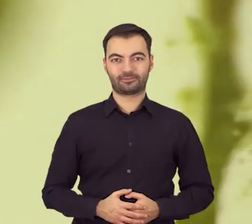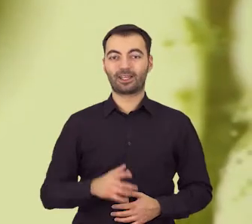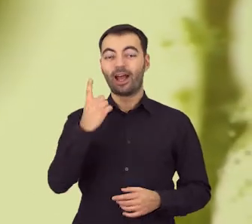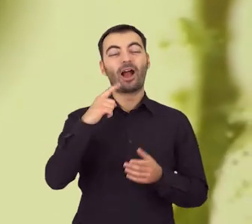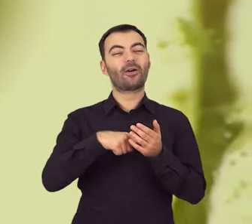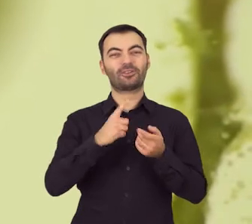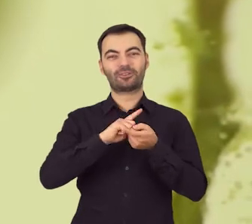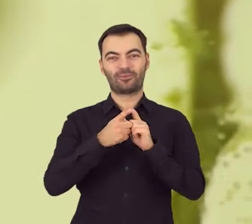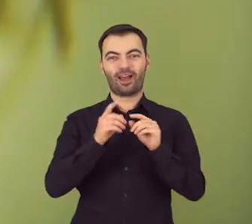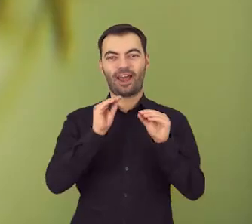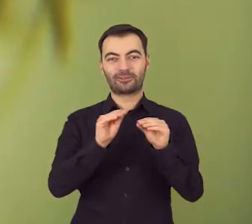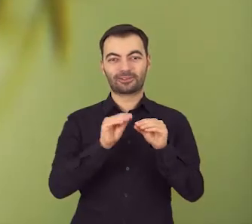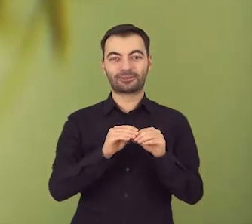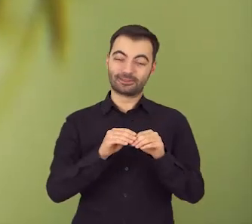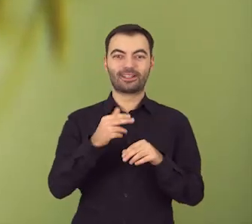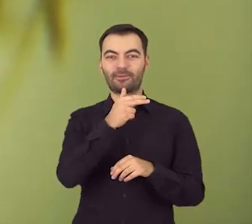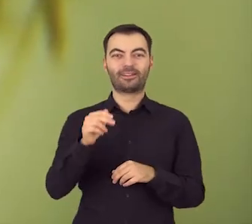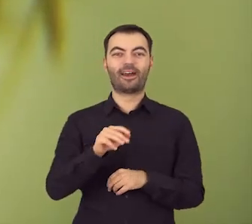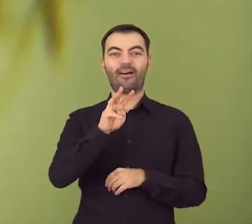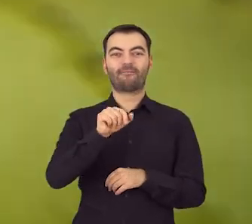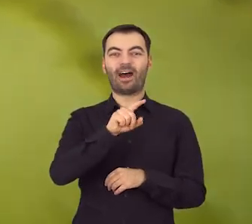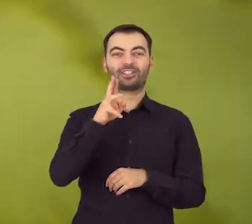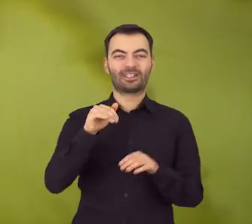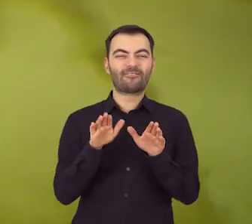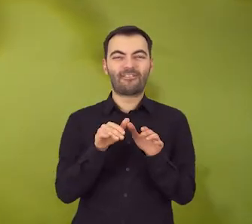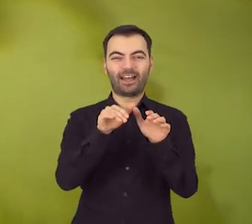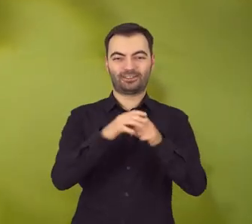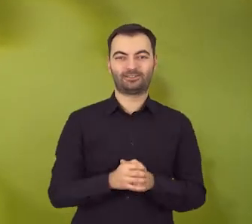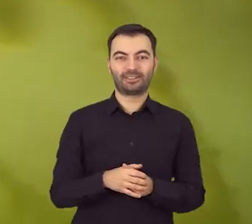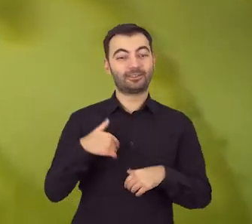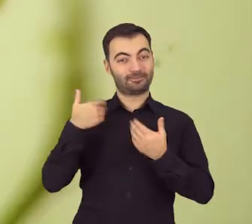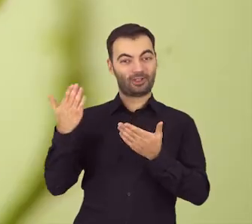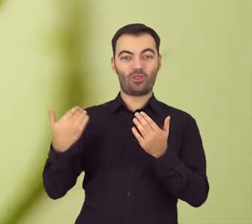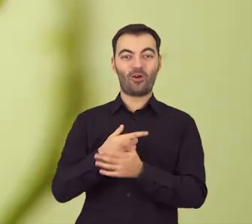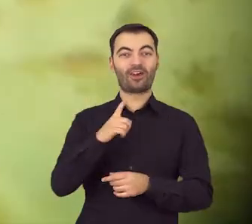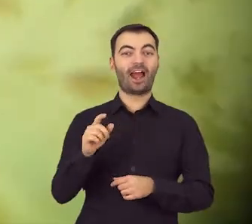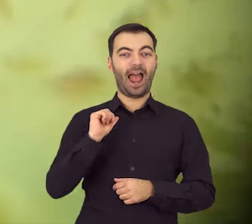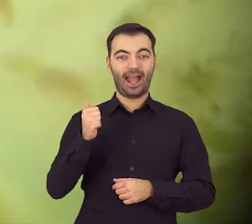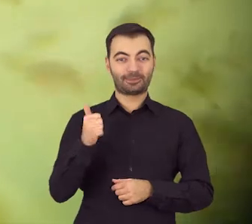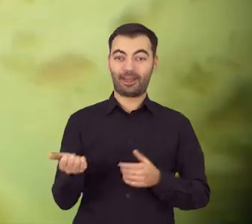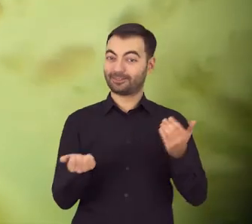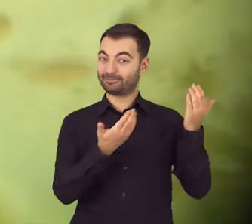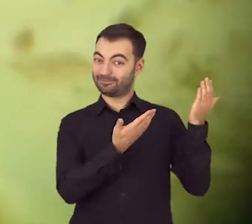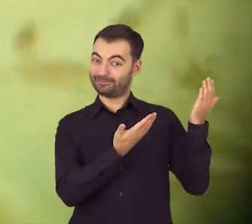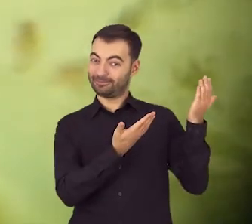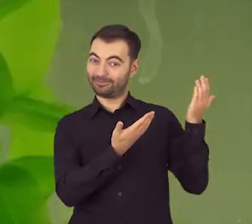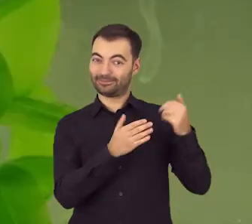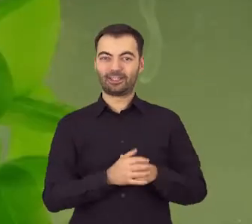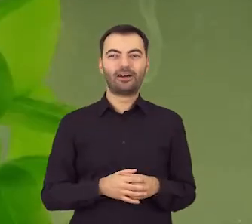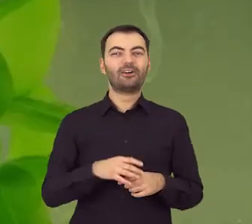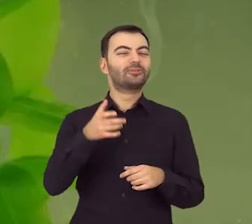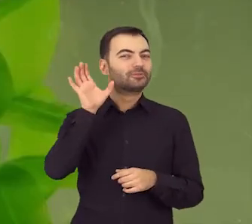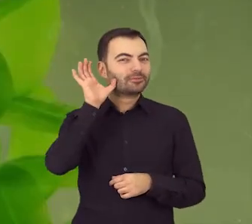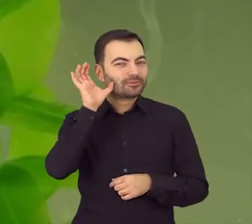Jedno ze spotkań edukacyjnych dotyczyło ważek. Oddajmy zatem głos nowemu ekspertowi i sprawdźmy, czego można